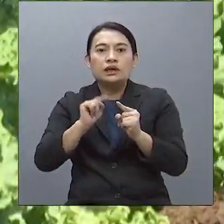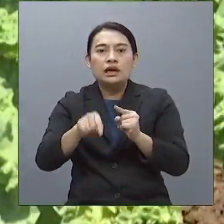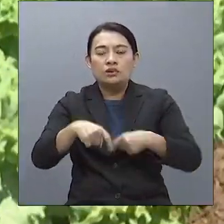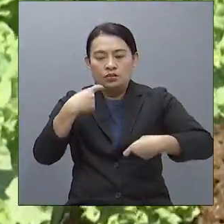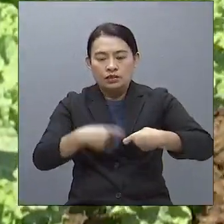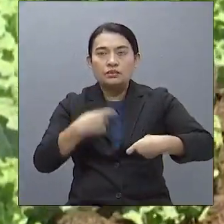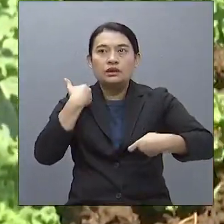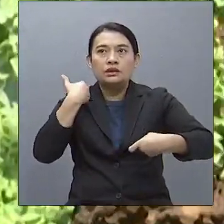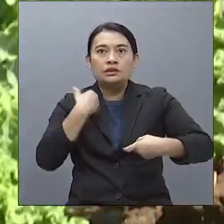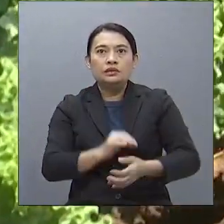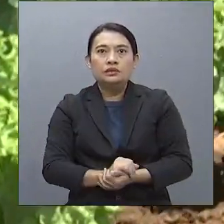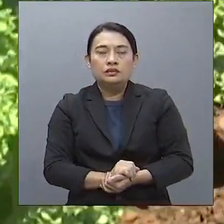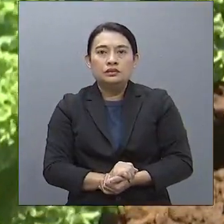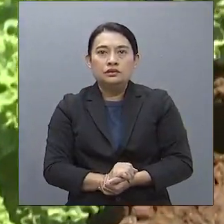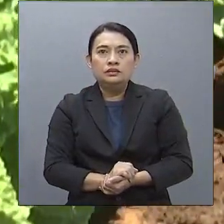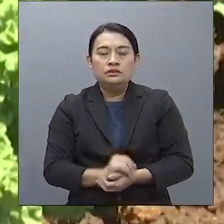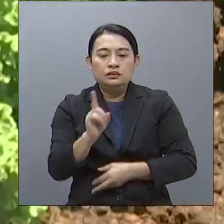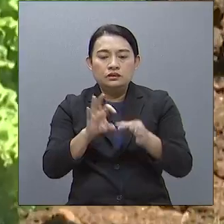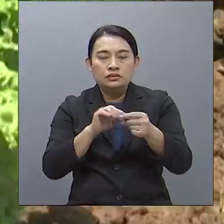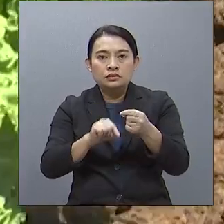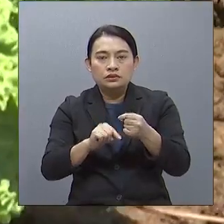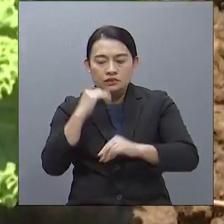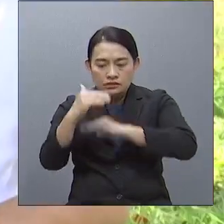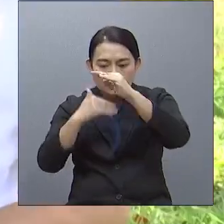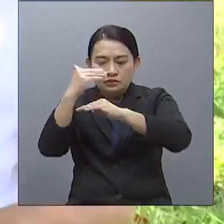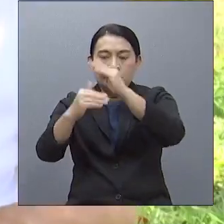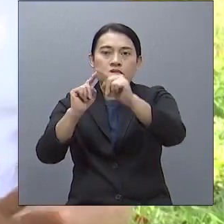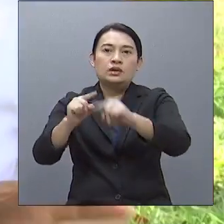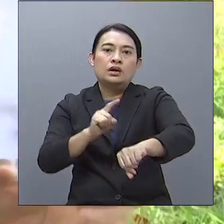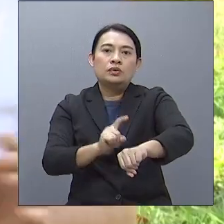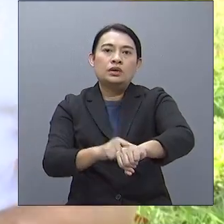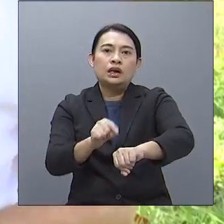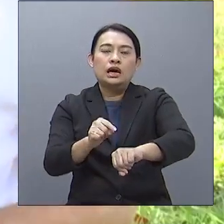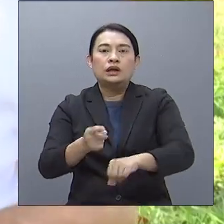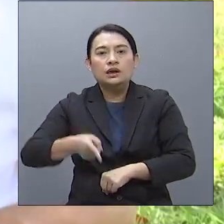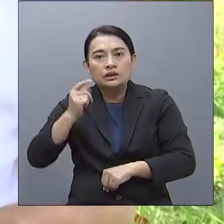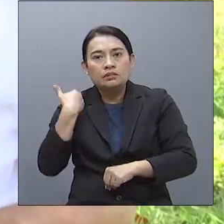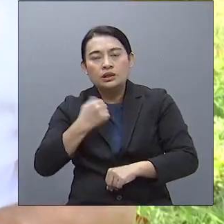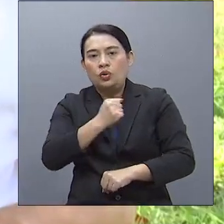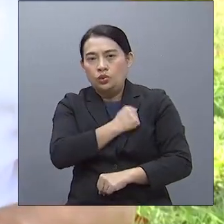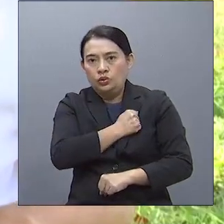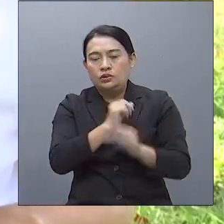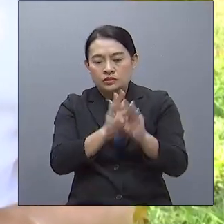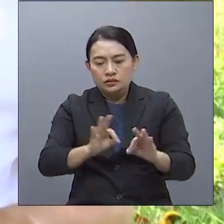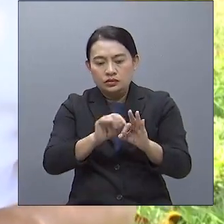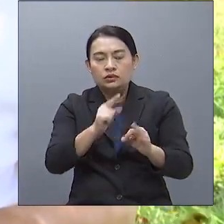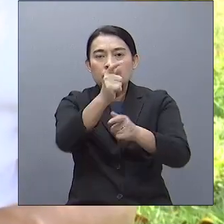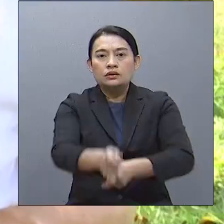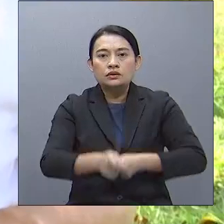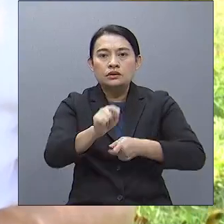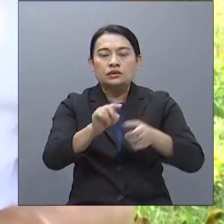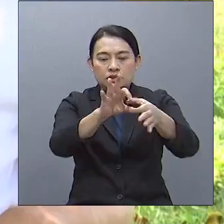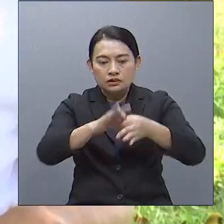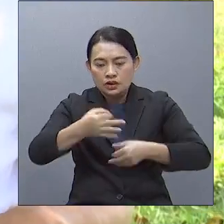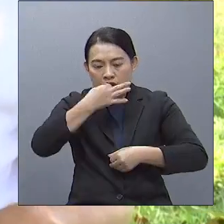ากอยู่แล้วครับถ้าอยากจะเติบโตมันก็ต้องใช้เวลาแล้วก็ใช้ความอดทนอยู่แล้วเกษตรก็เป็นหนึ่งอาชีพในนั้นเหมือนกันครับ